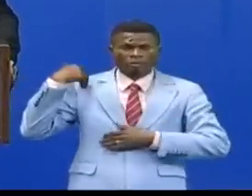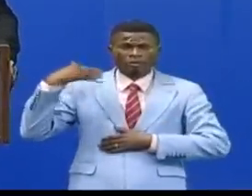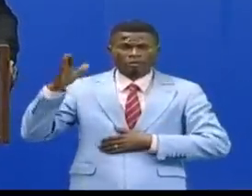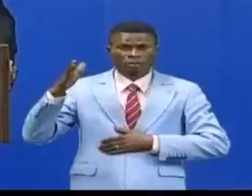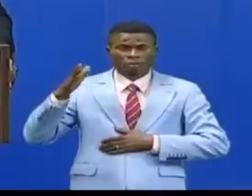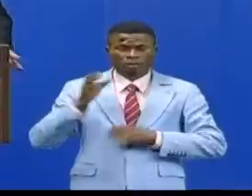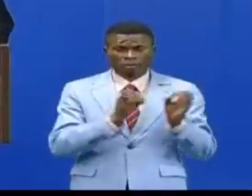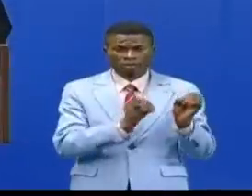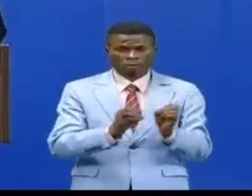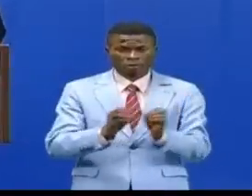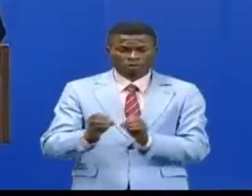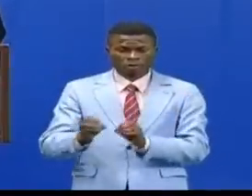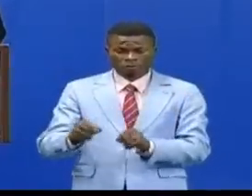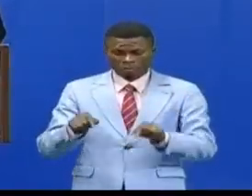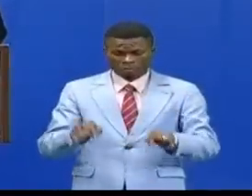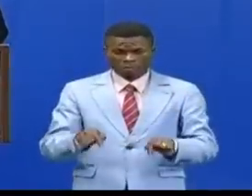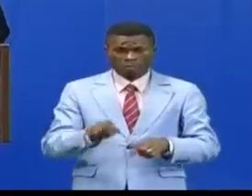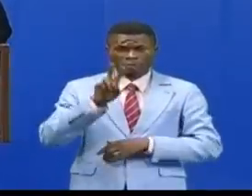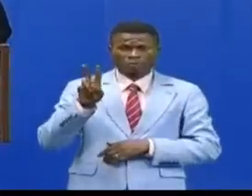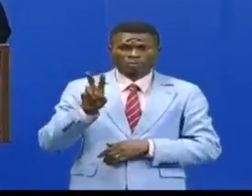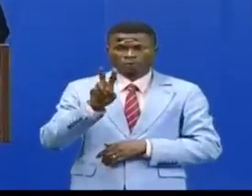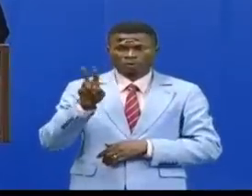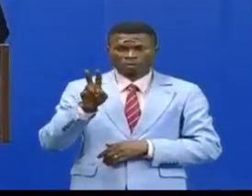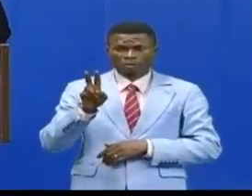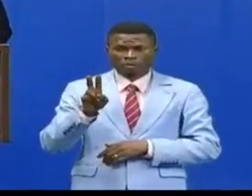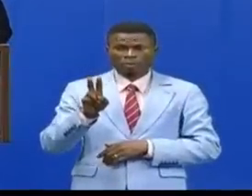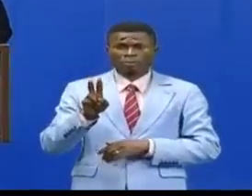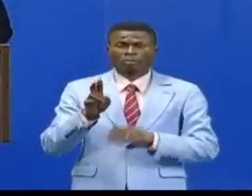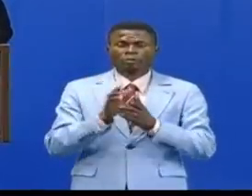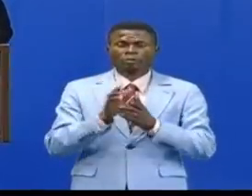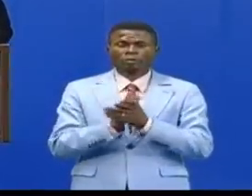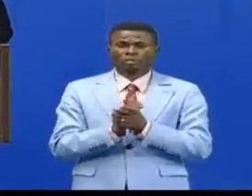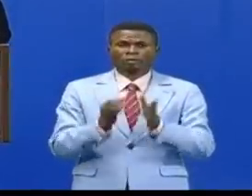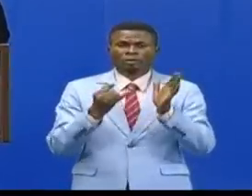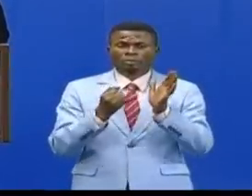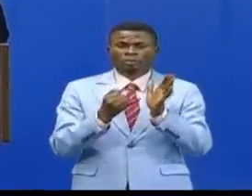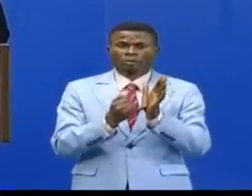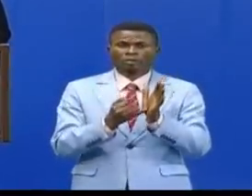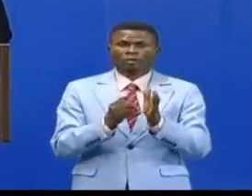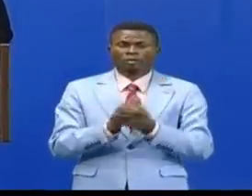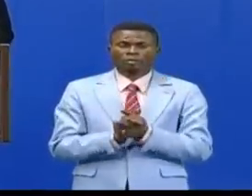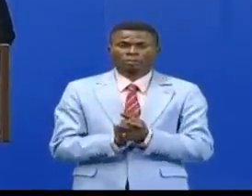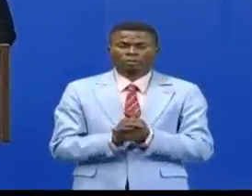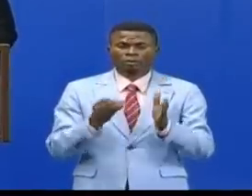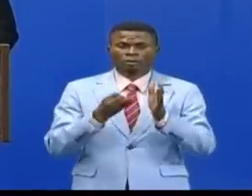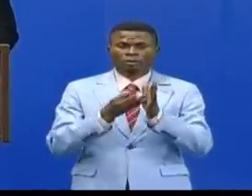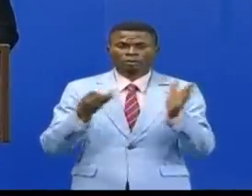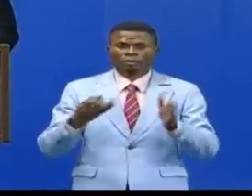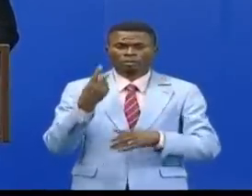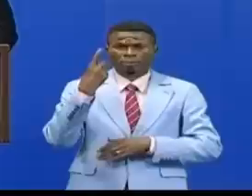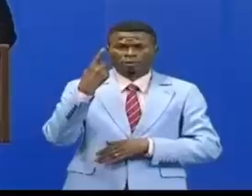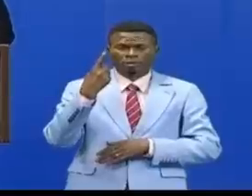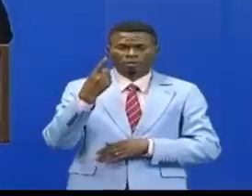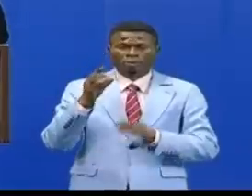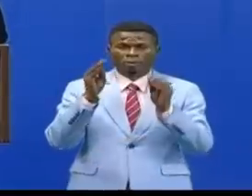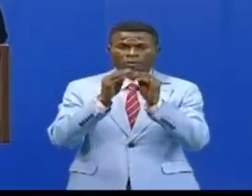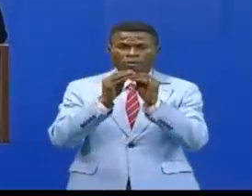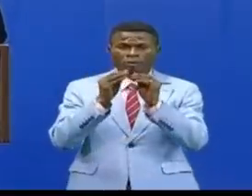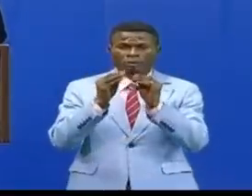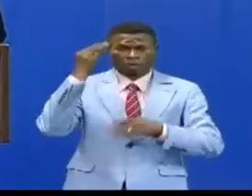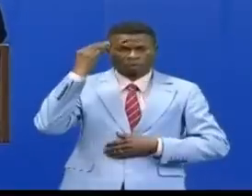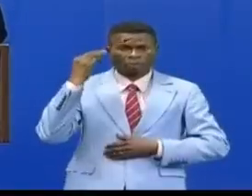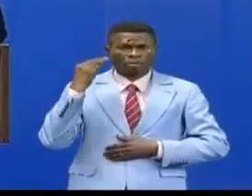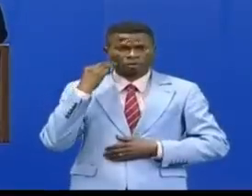a présidé ce samedi 30 septembre 2022 par visioconférence la 71e réunion du Conseil des